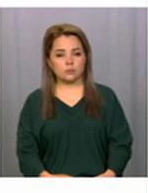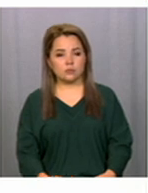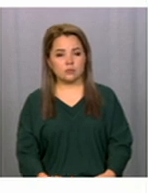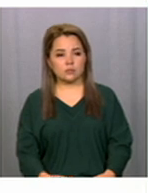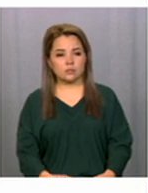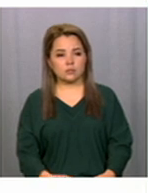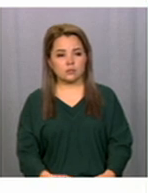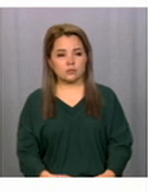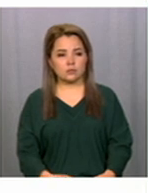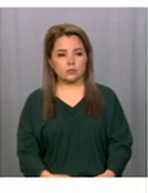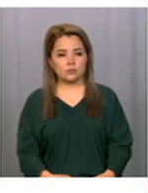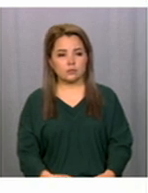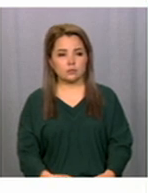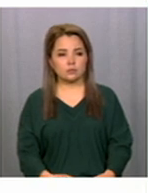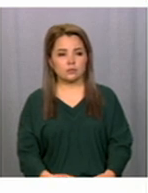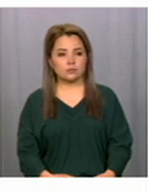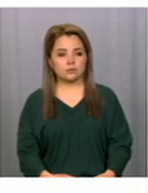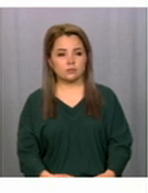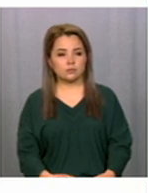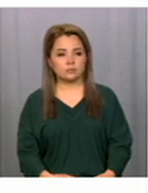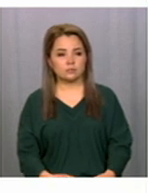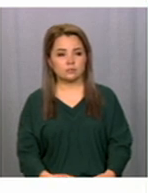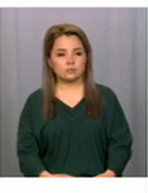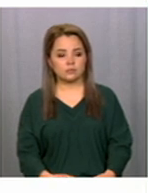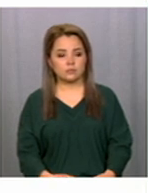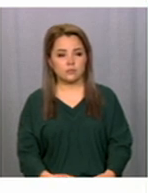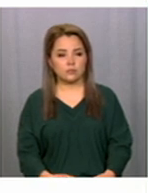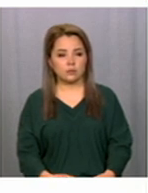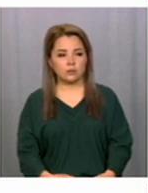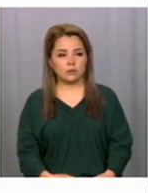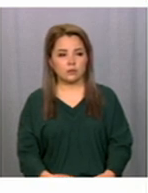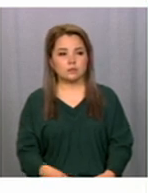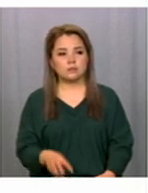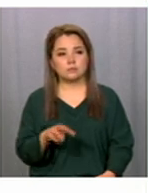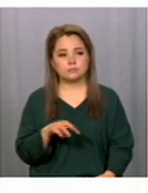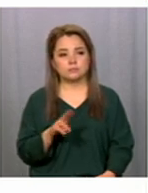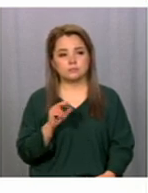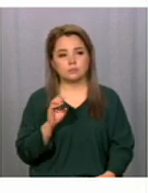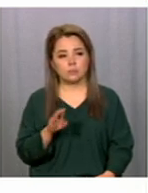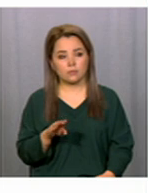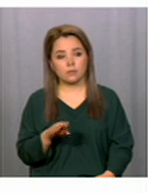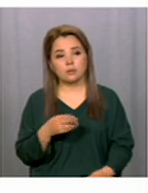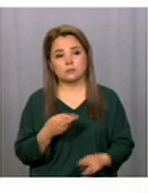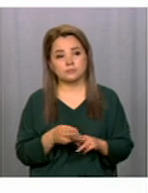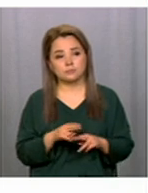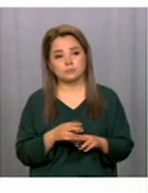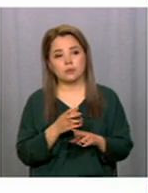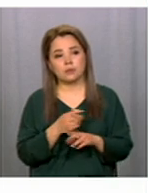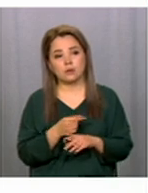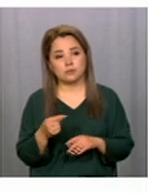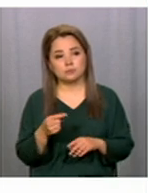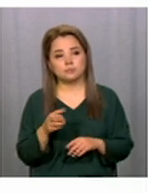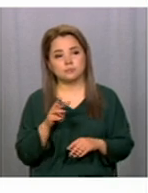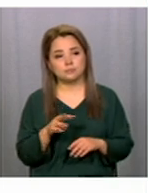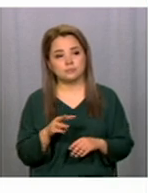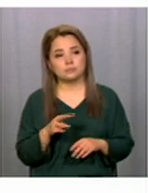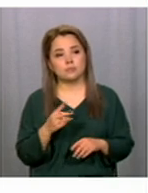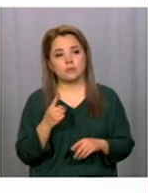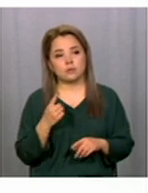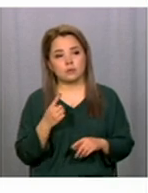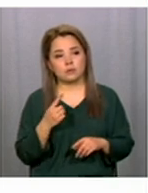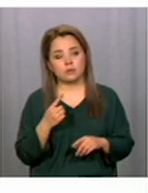бөлімге келтірілді. Олай болса, біз m квадрат азайту 6m қосу